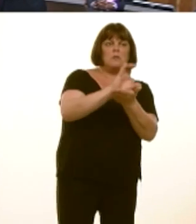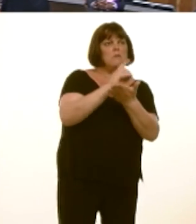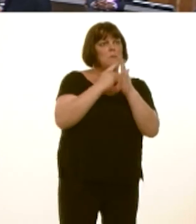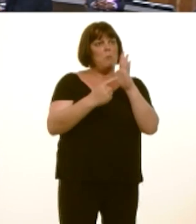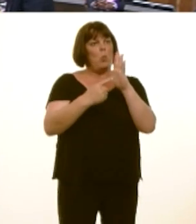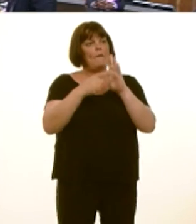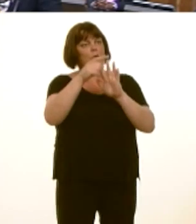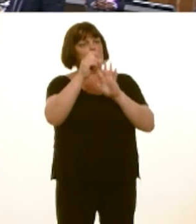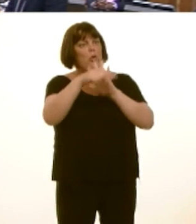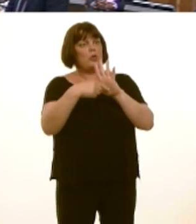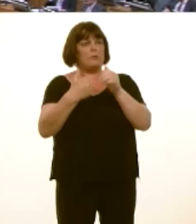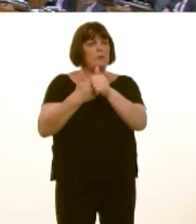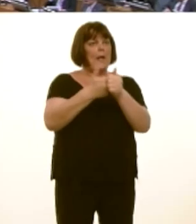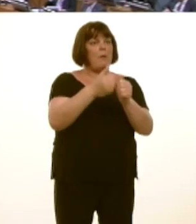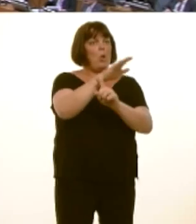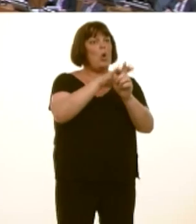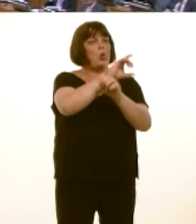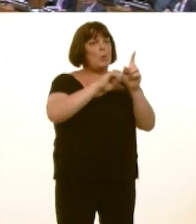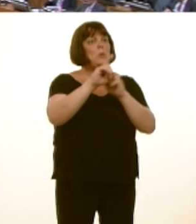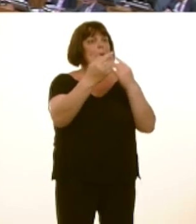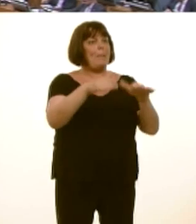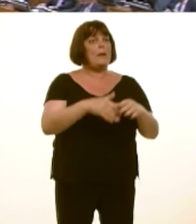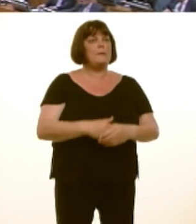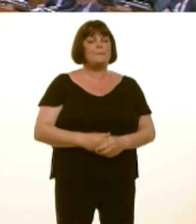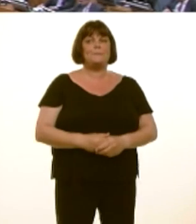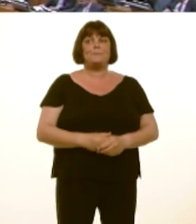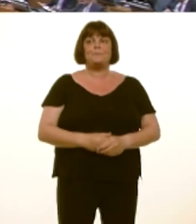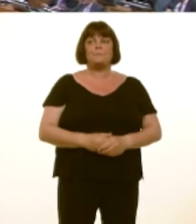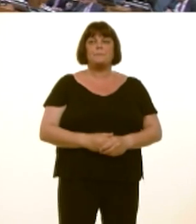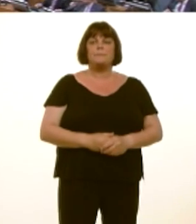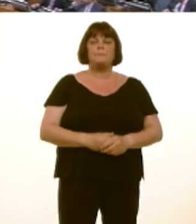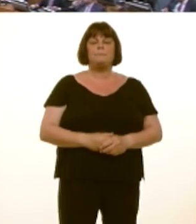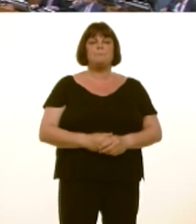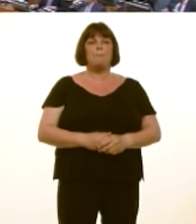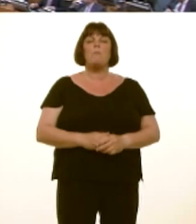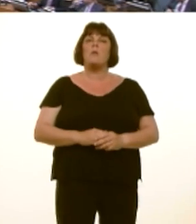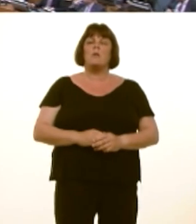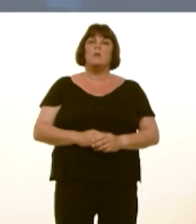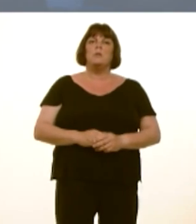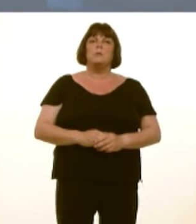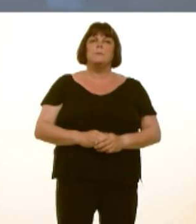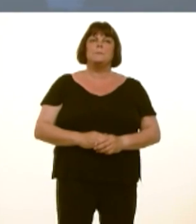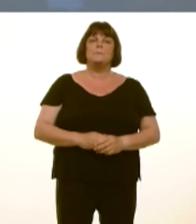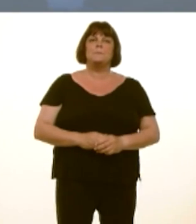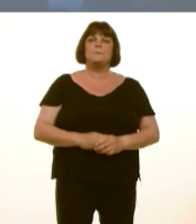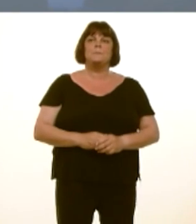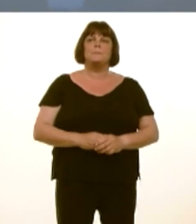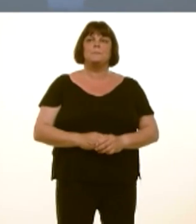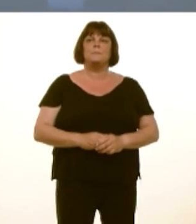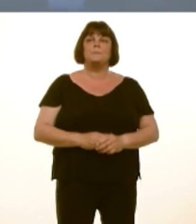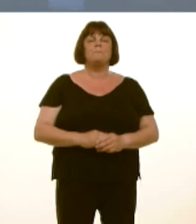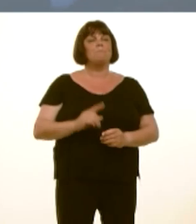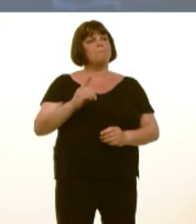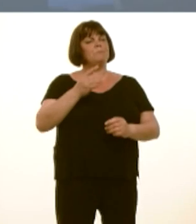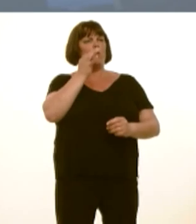leol. Paul Davies. Diolch Llywydd. Prif Weinidog, Ynys Gomer a Traeth Marlois yn fy etholaeth yw'r